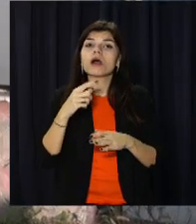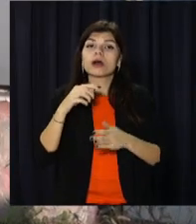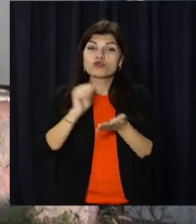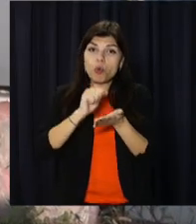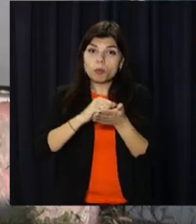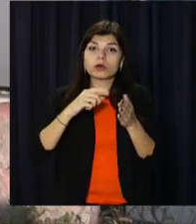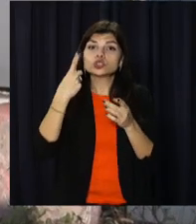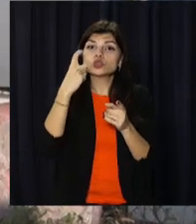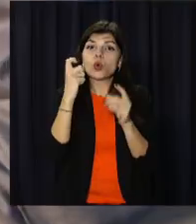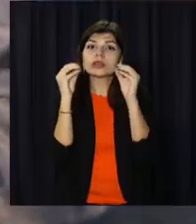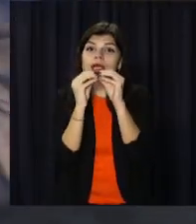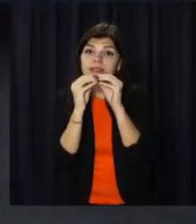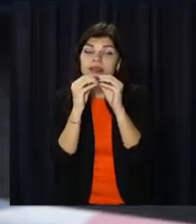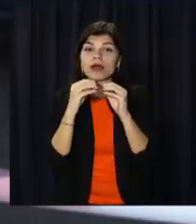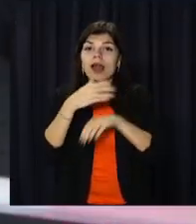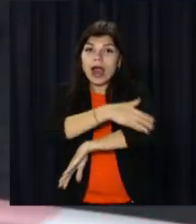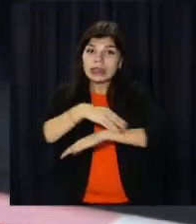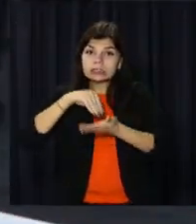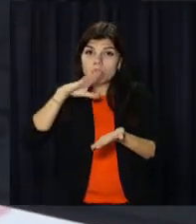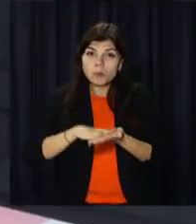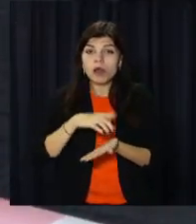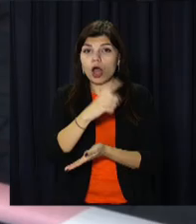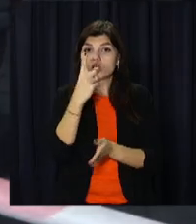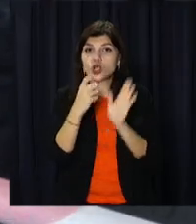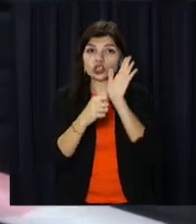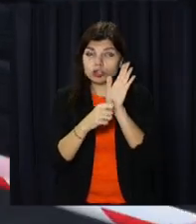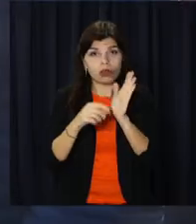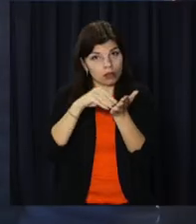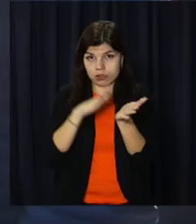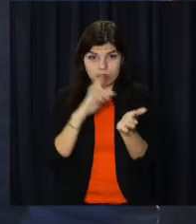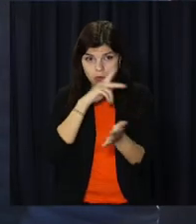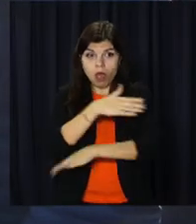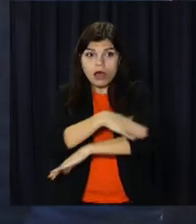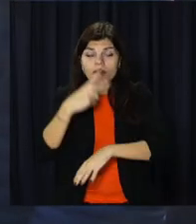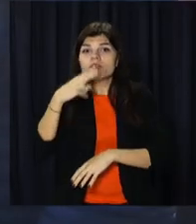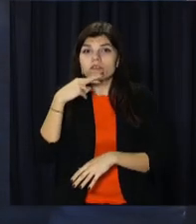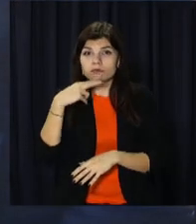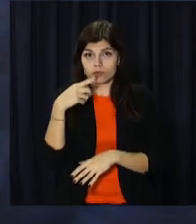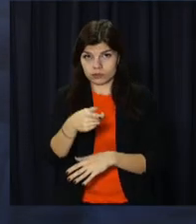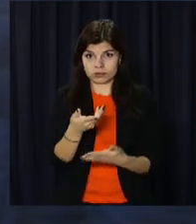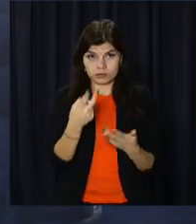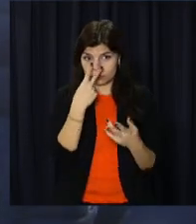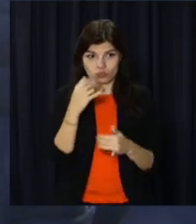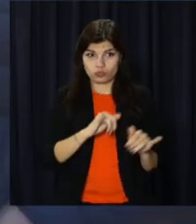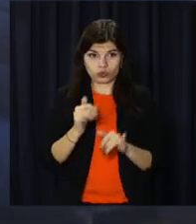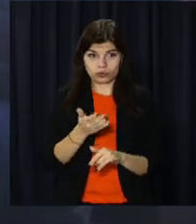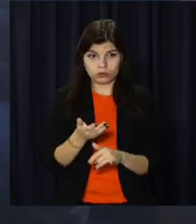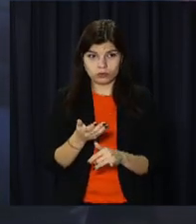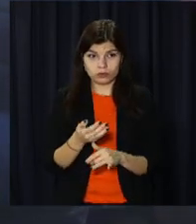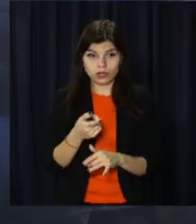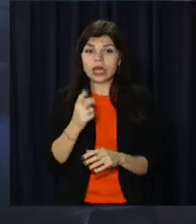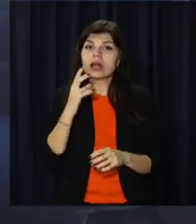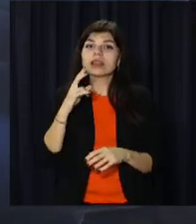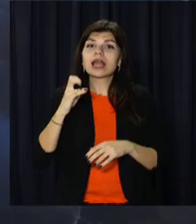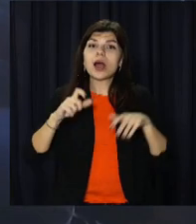споруди номер 106. Тому візит комунальників не за адресою. Смотрите, у вас адрес невірно вказаний. Здесь набережна